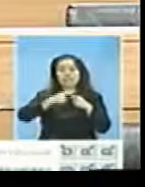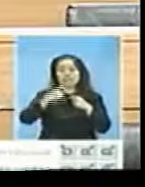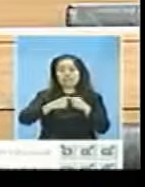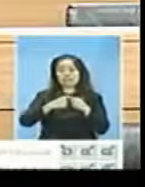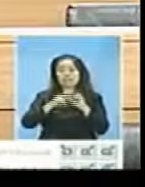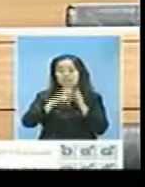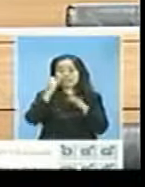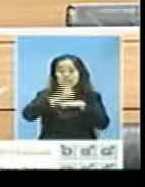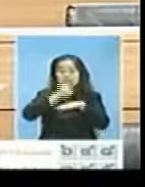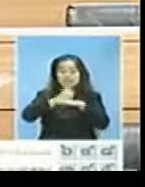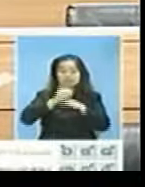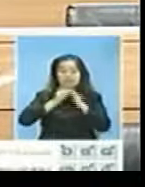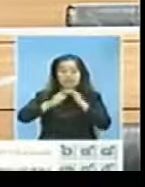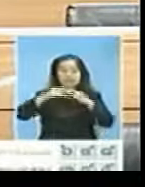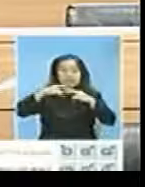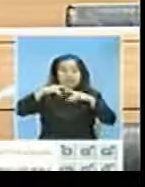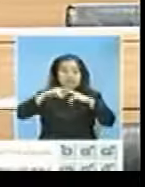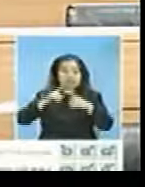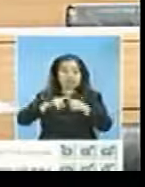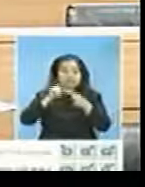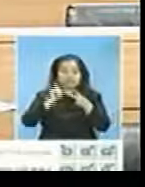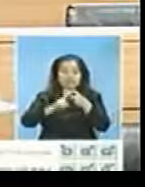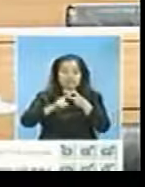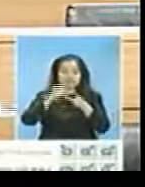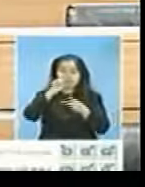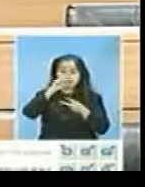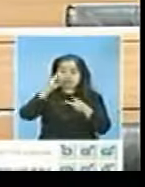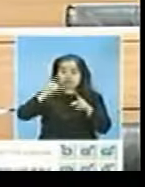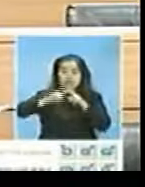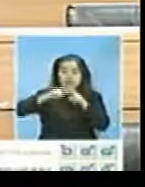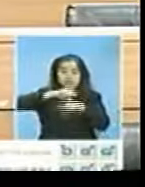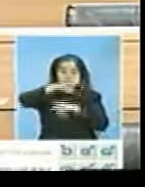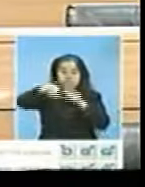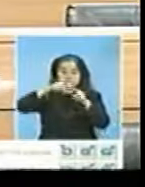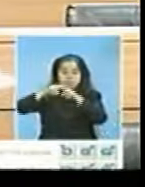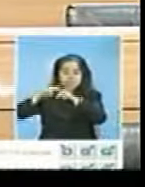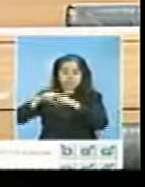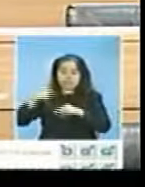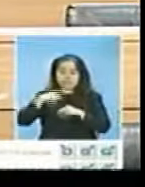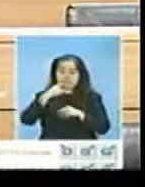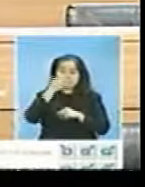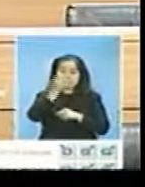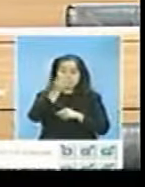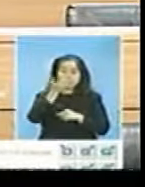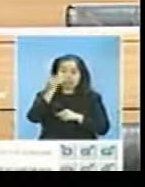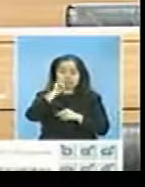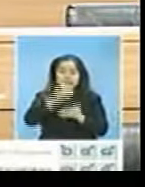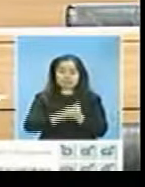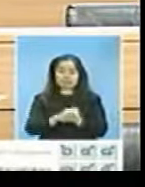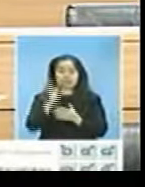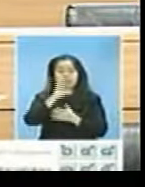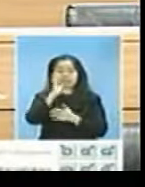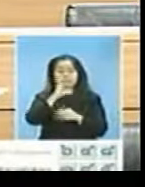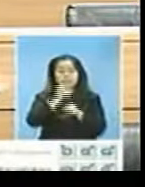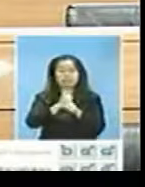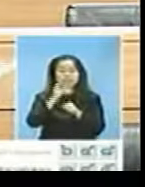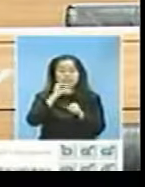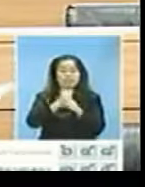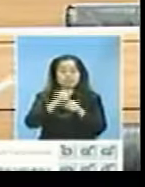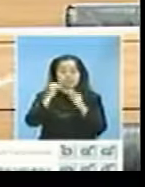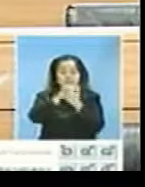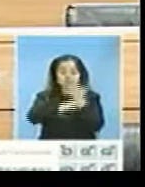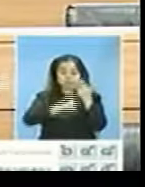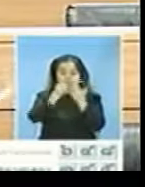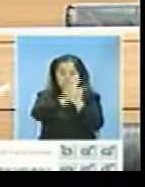ที่ท่านผู้นำฝ่ายค้านที่ท่านวุฒิสมาชิก 3-40 คนไปขอร้องกับท่านว่ายาวเลยจังหวัดละคน